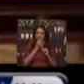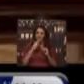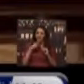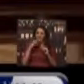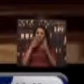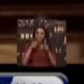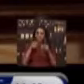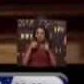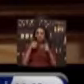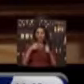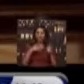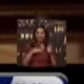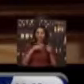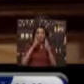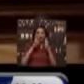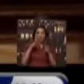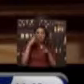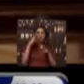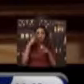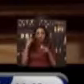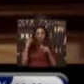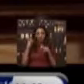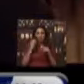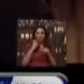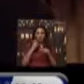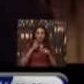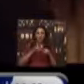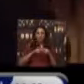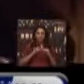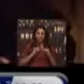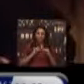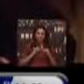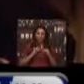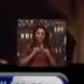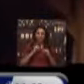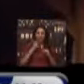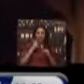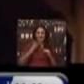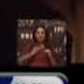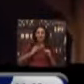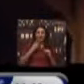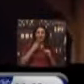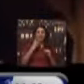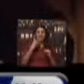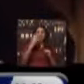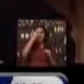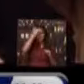وامون يروح يقدم لامون عشان يخطبك. اتون ايوه.